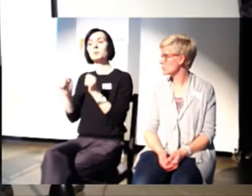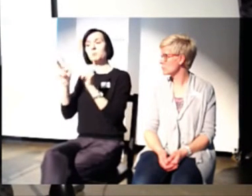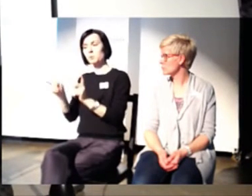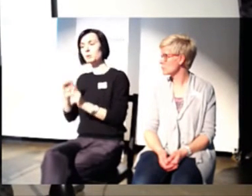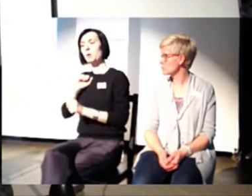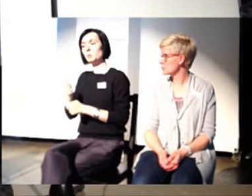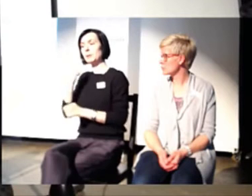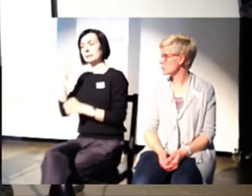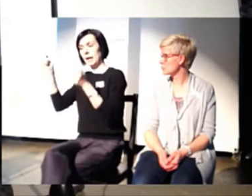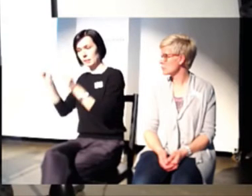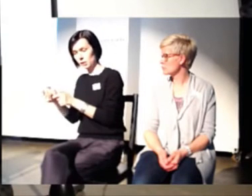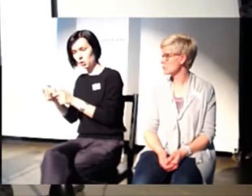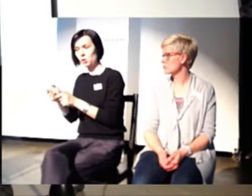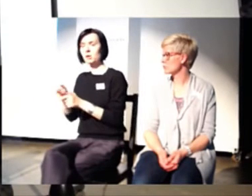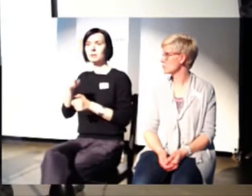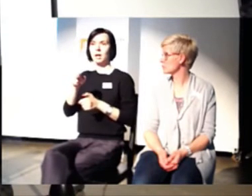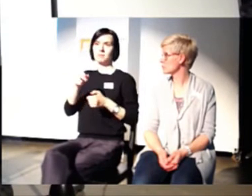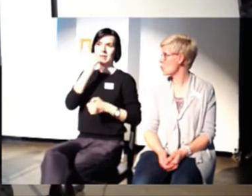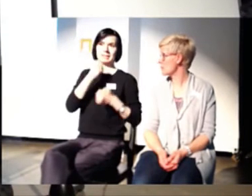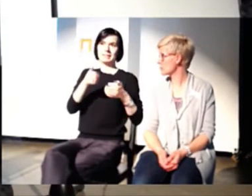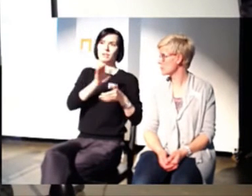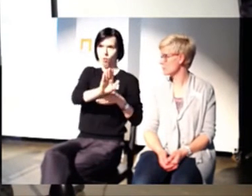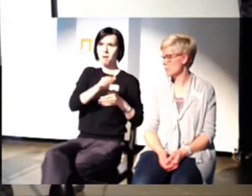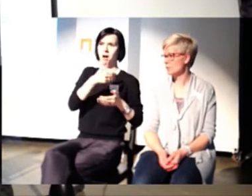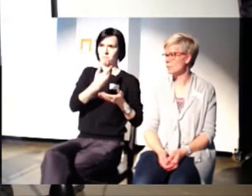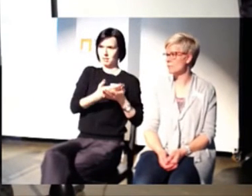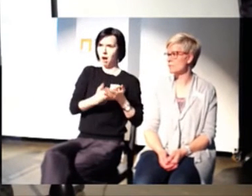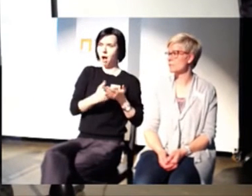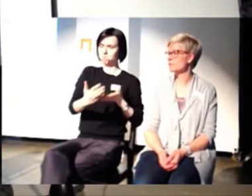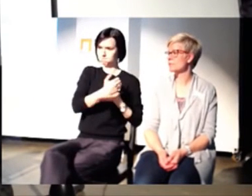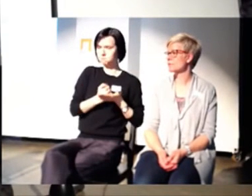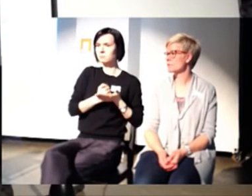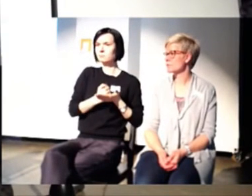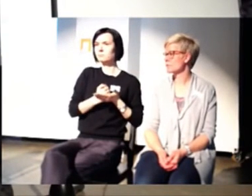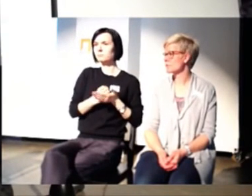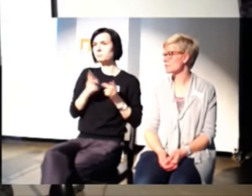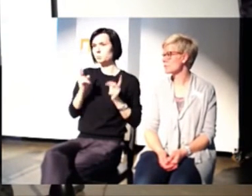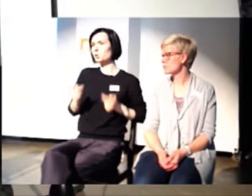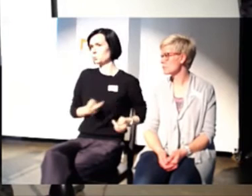myös keskeisiä. Osa residensseistä vastaanottaa taiteilijoita